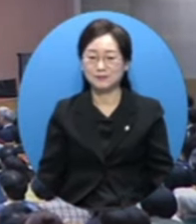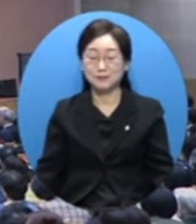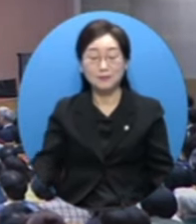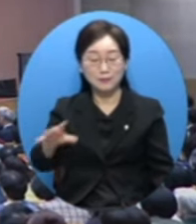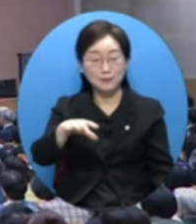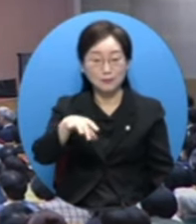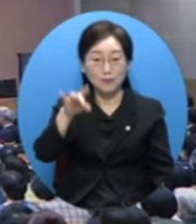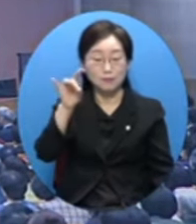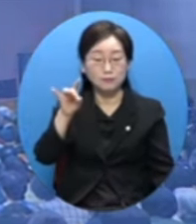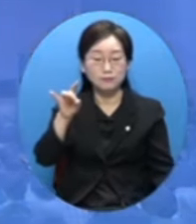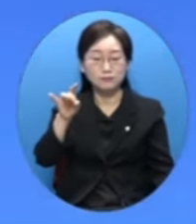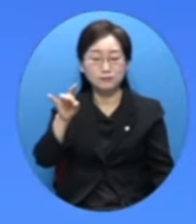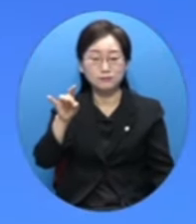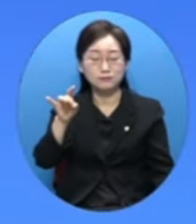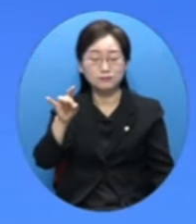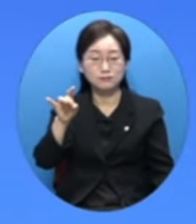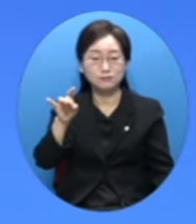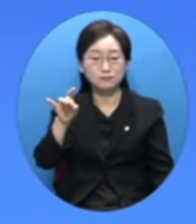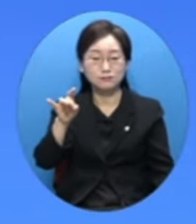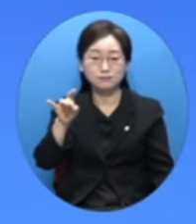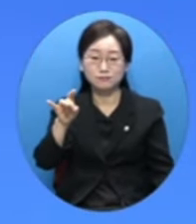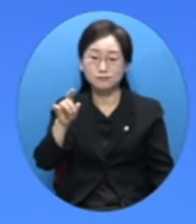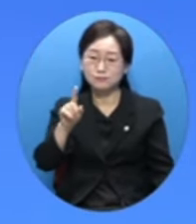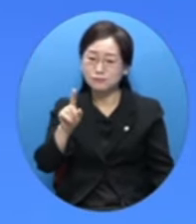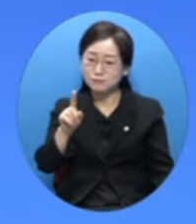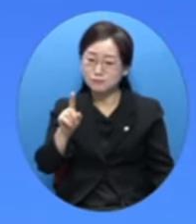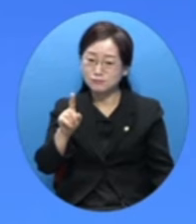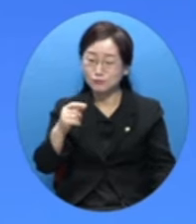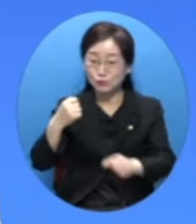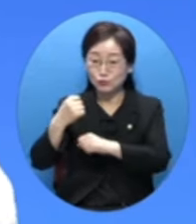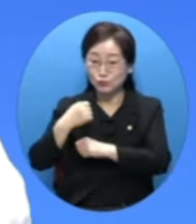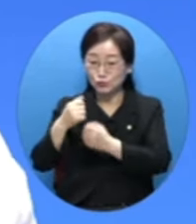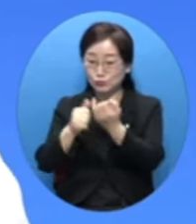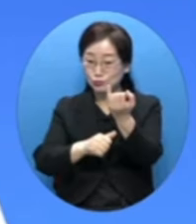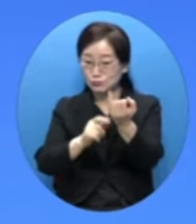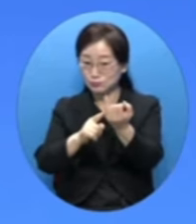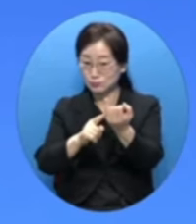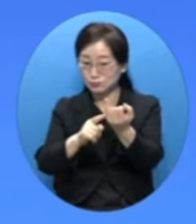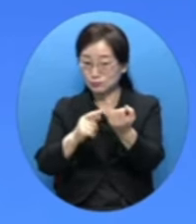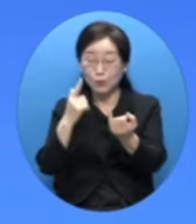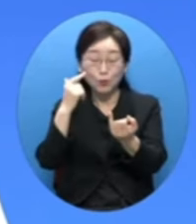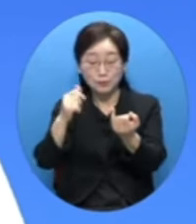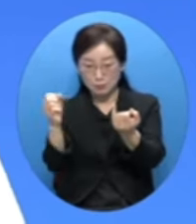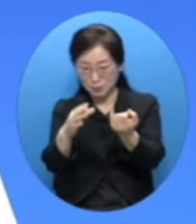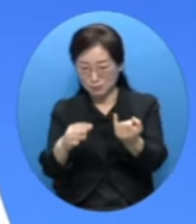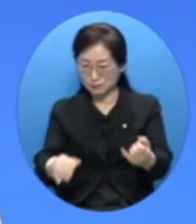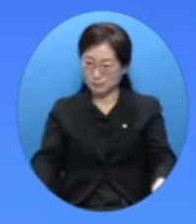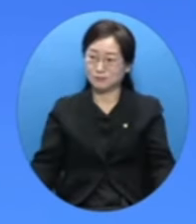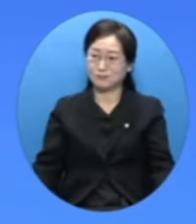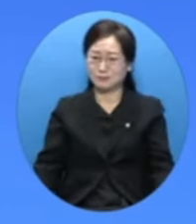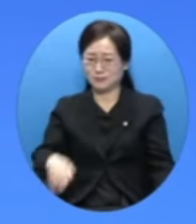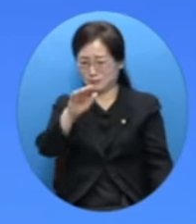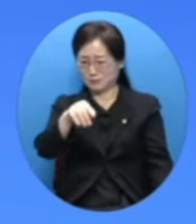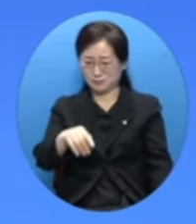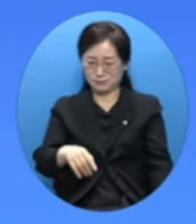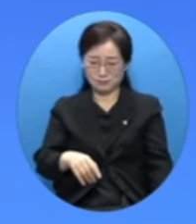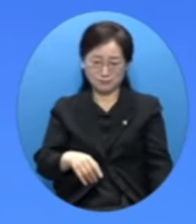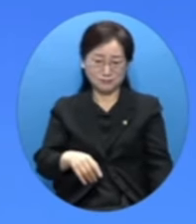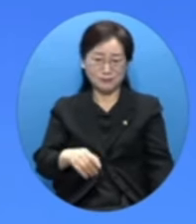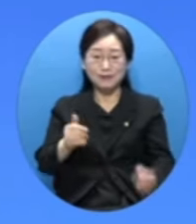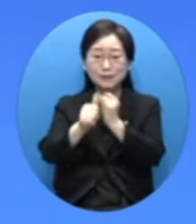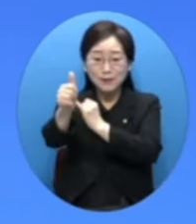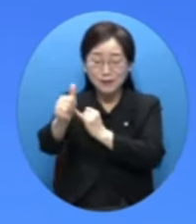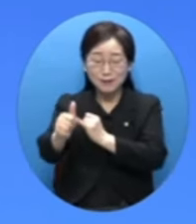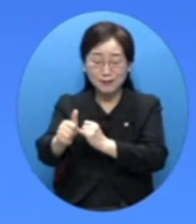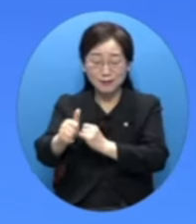처음에 그 군인 부인이 목사님 말씀 듣고 아니 내 남편이 밤날 술